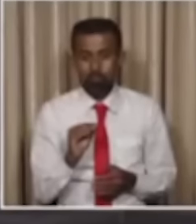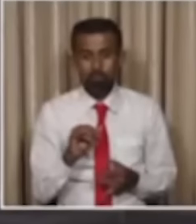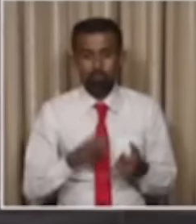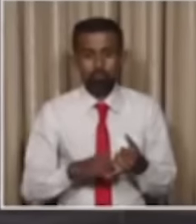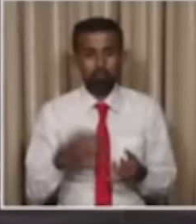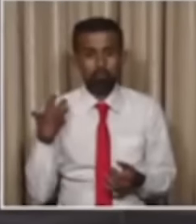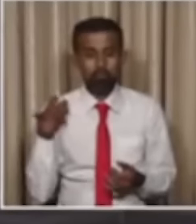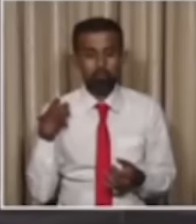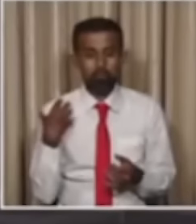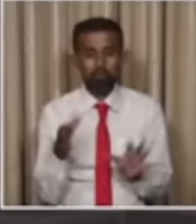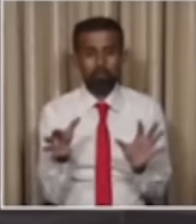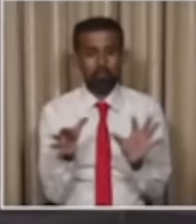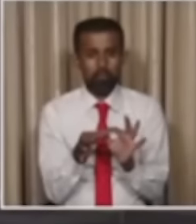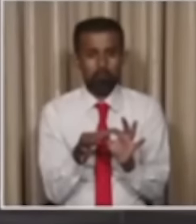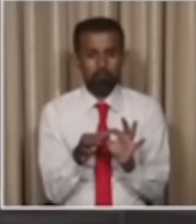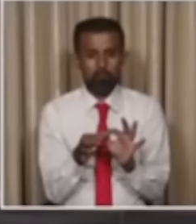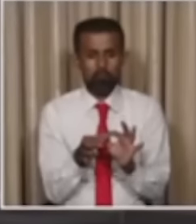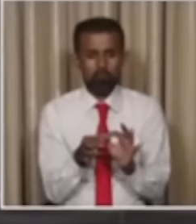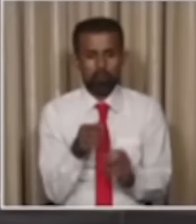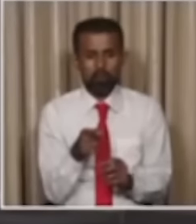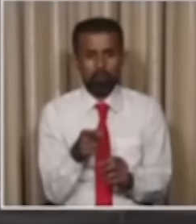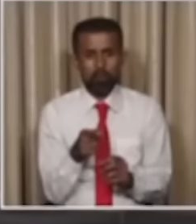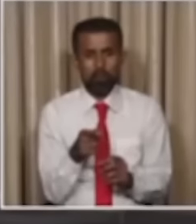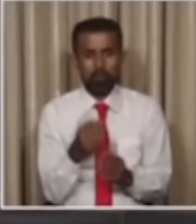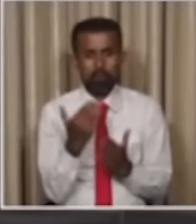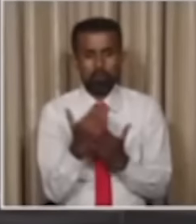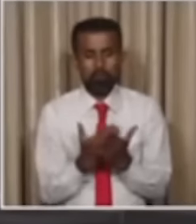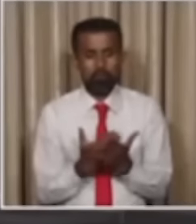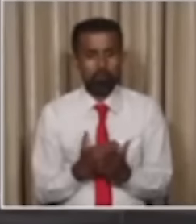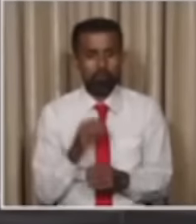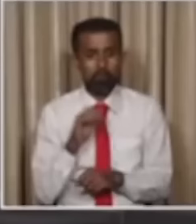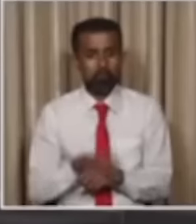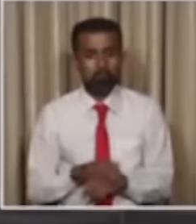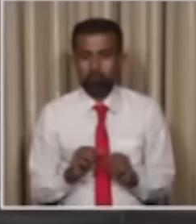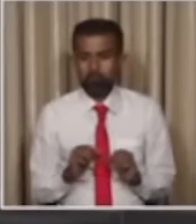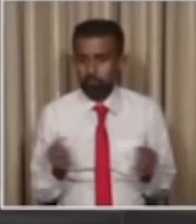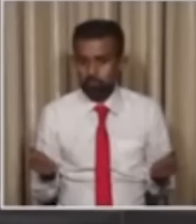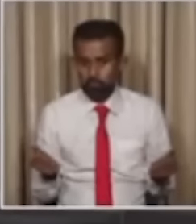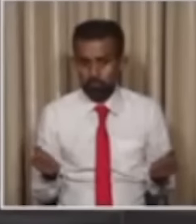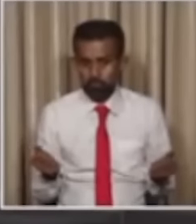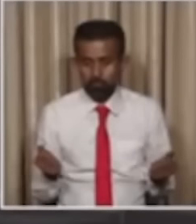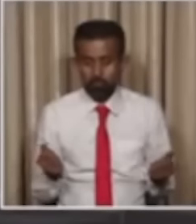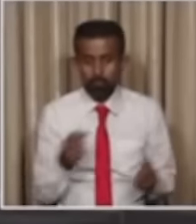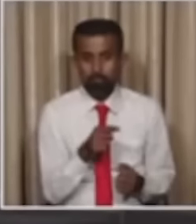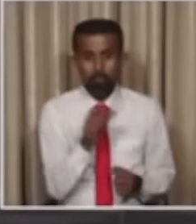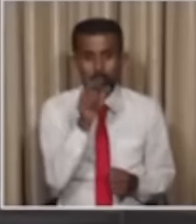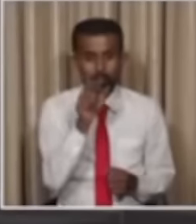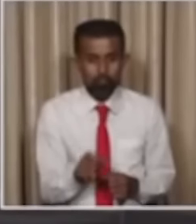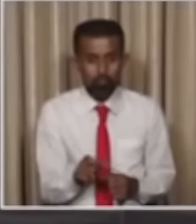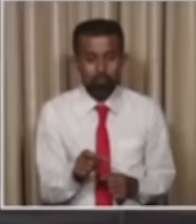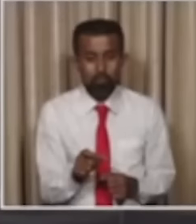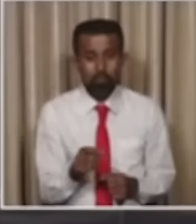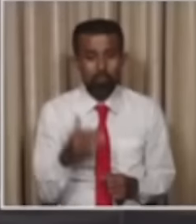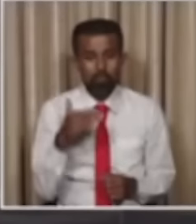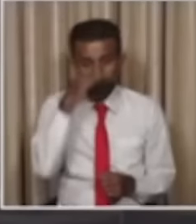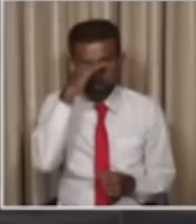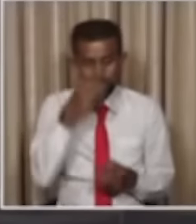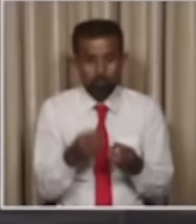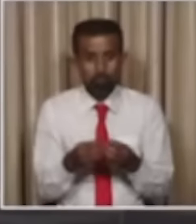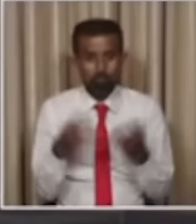සමග සම්බන්ධතාවයක් තිබූ බවට කරුණු අනාවරණය වී නැත. මෙම පුද්ගලයා විසින් පාස්කු ප්‍රහාරයට